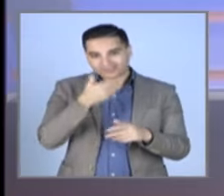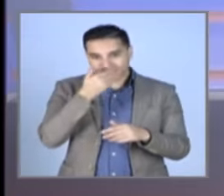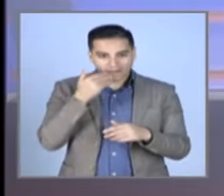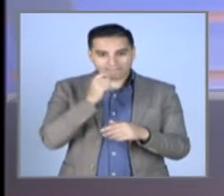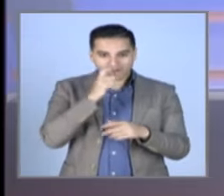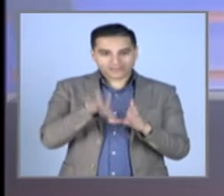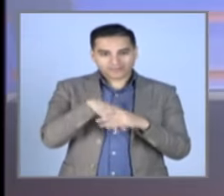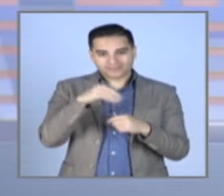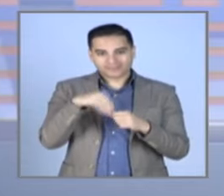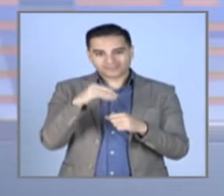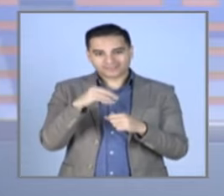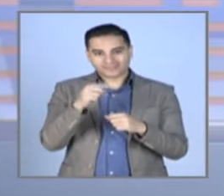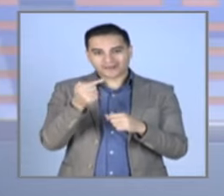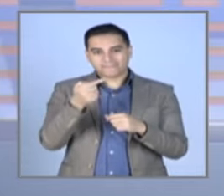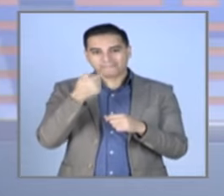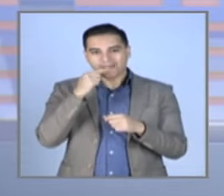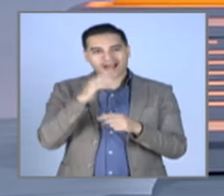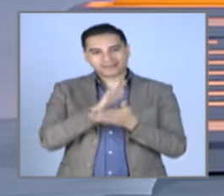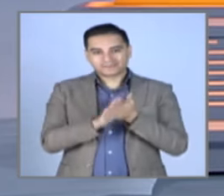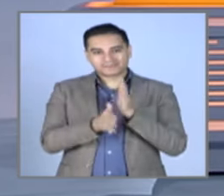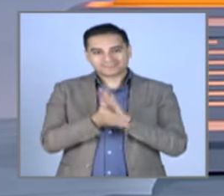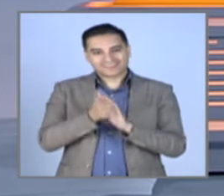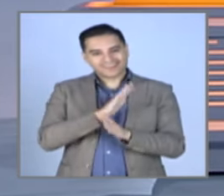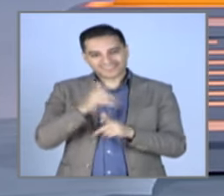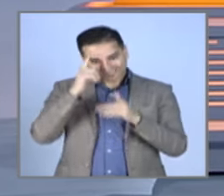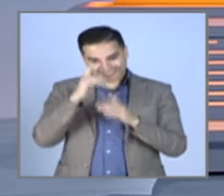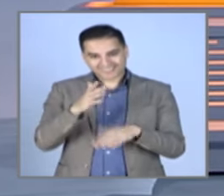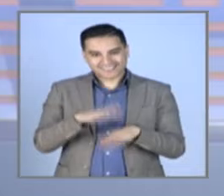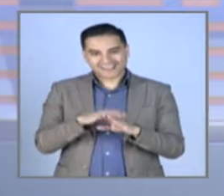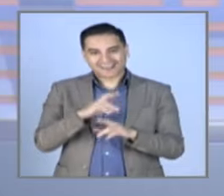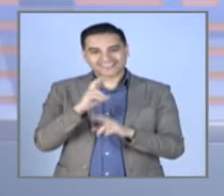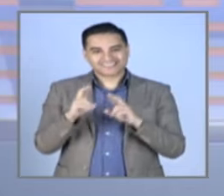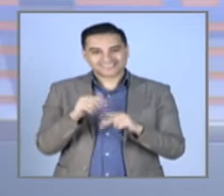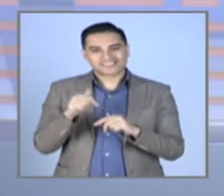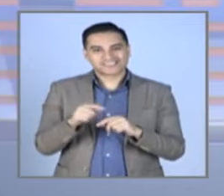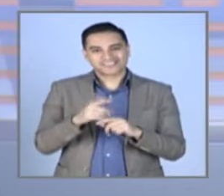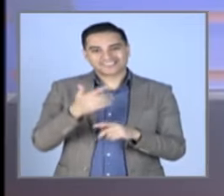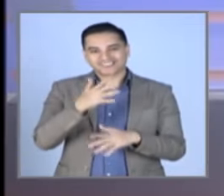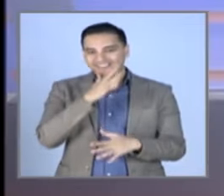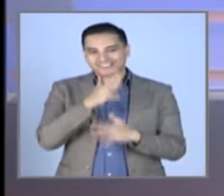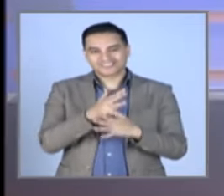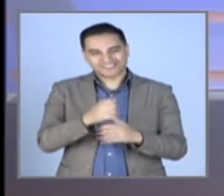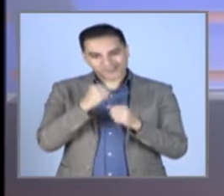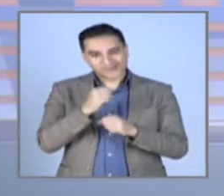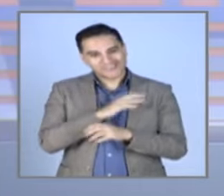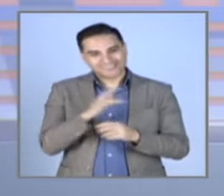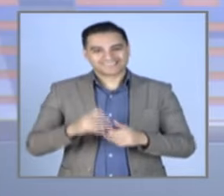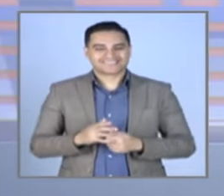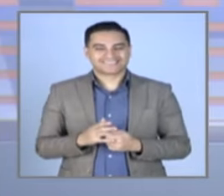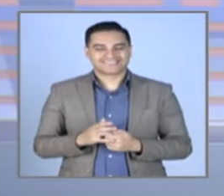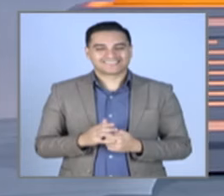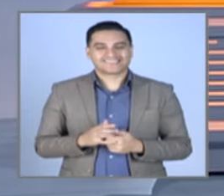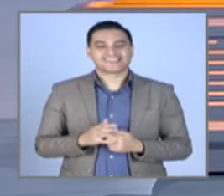ده بيفطر؟ التمر بس خلاص. كسرة خبز. السنة يعني.